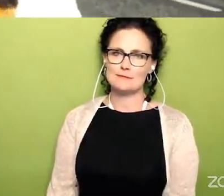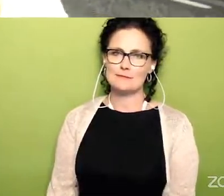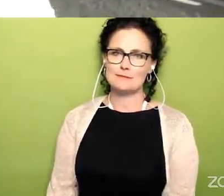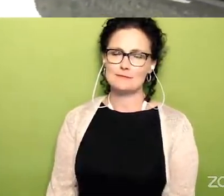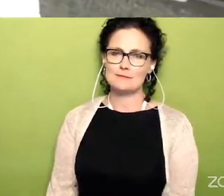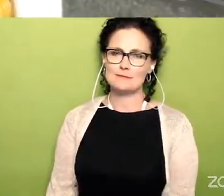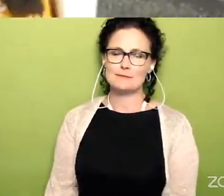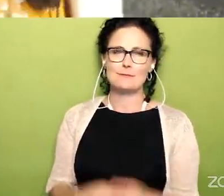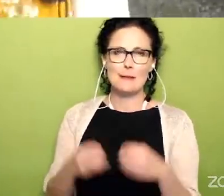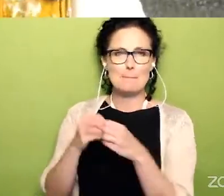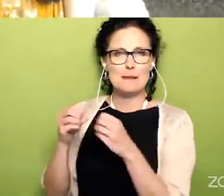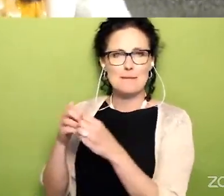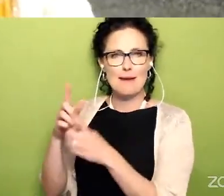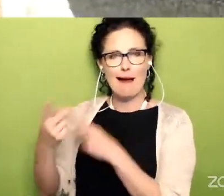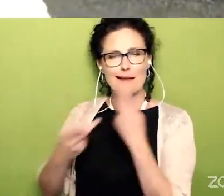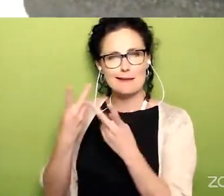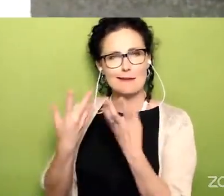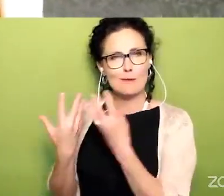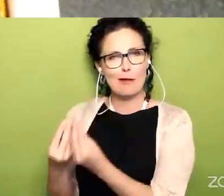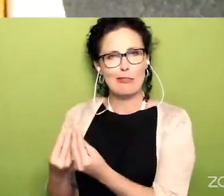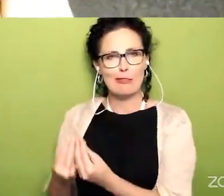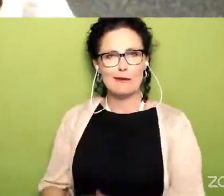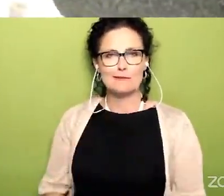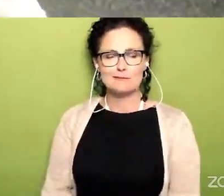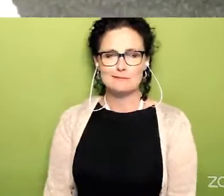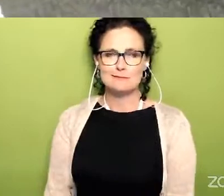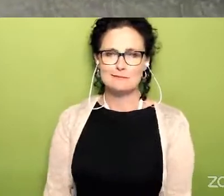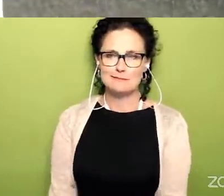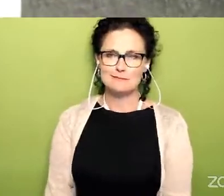ते जेड़ा जुदारो